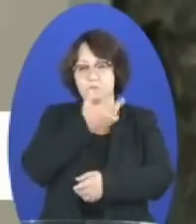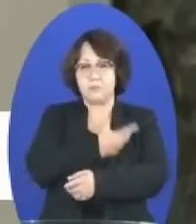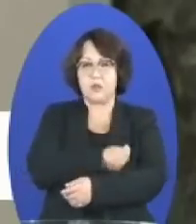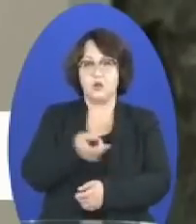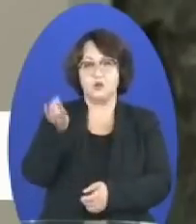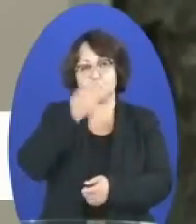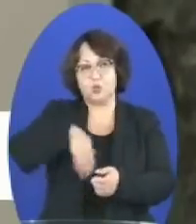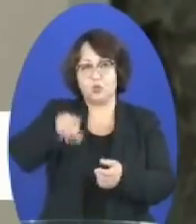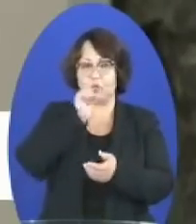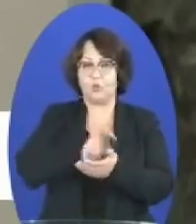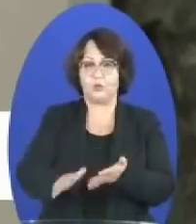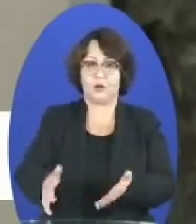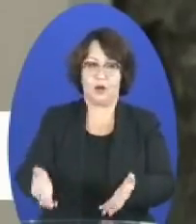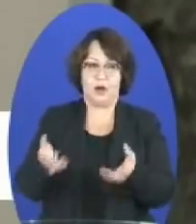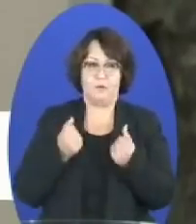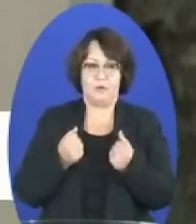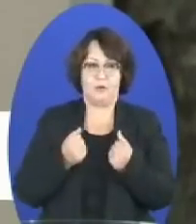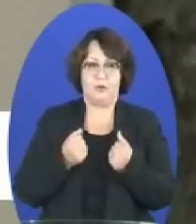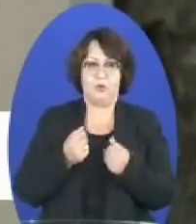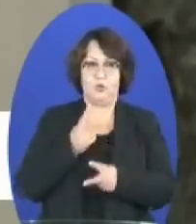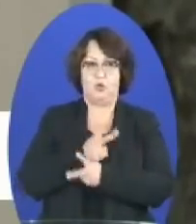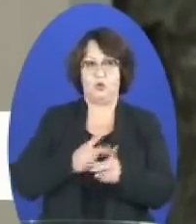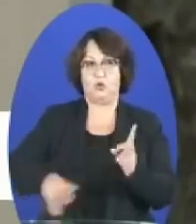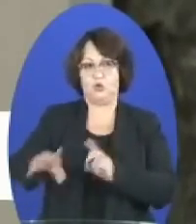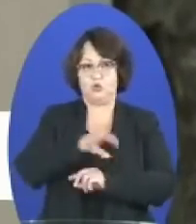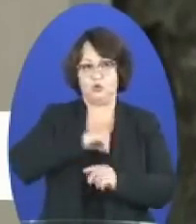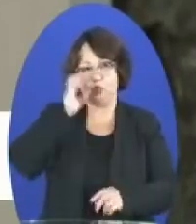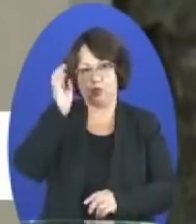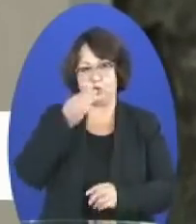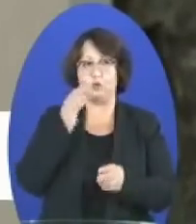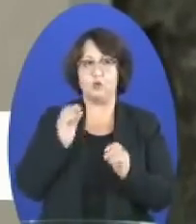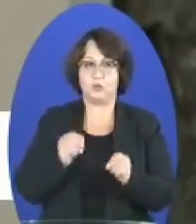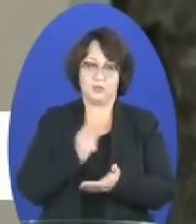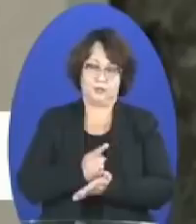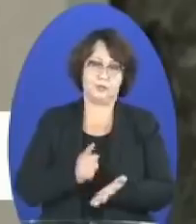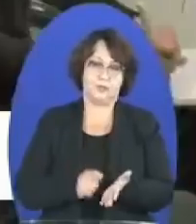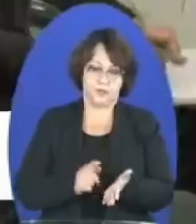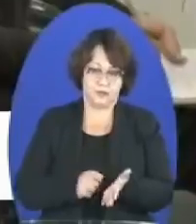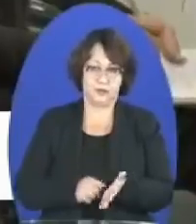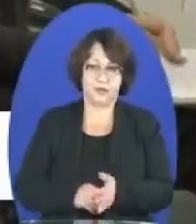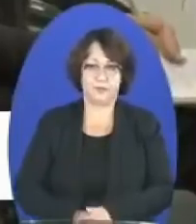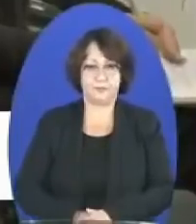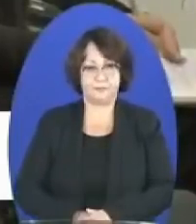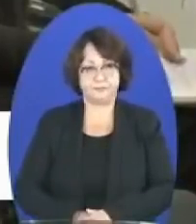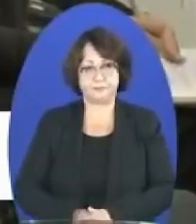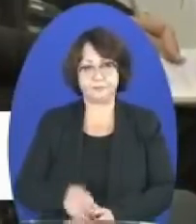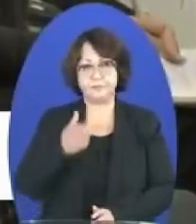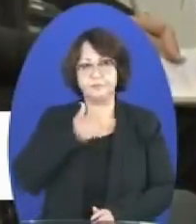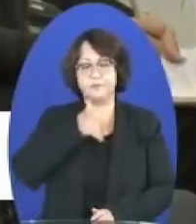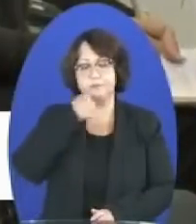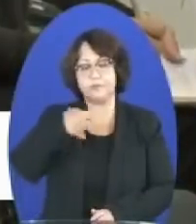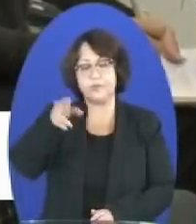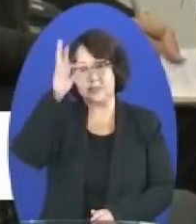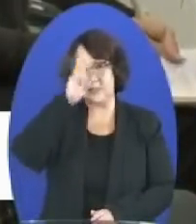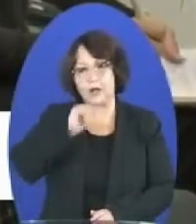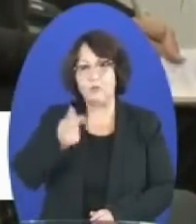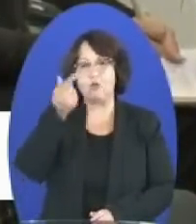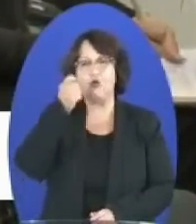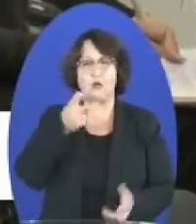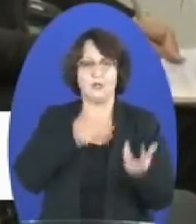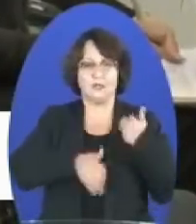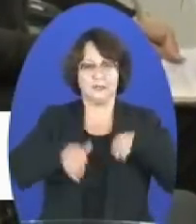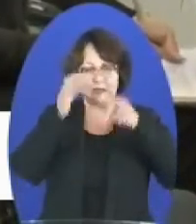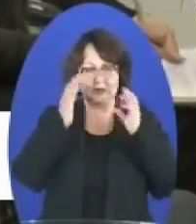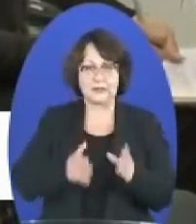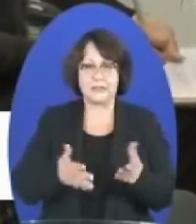худалдан авалтаар авах энэ хэрэгцээ орчинд илүү тодорхой болох ийм шаардлагууд байгаа гэж үзэж байна. Эрүүл мэндийн салбарын тулгундад байгаа хамгийн том